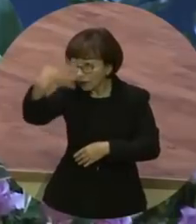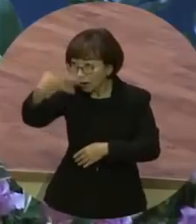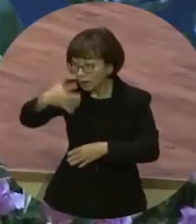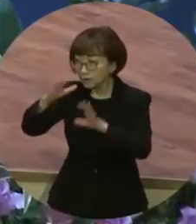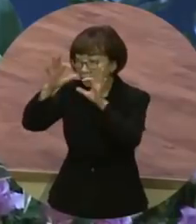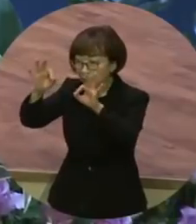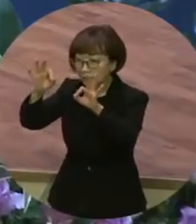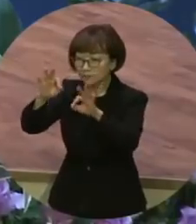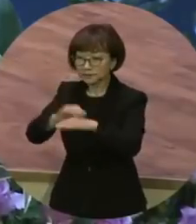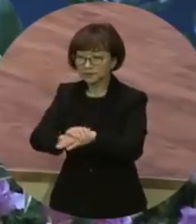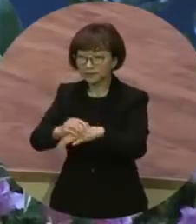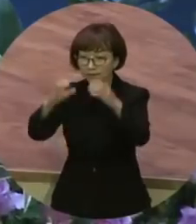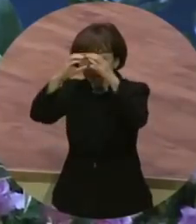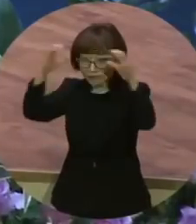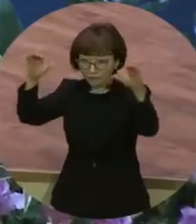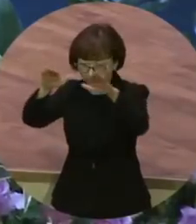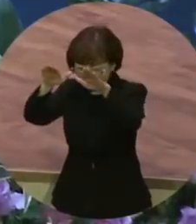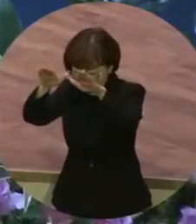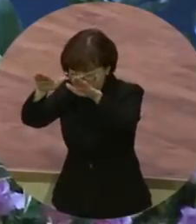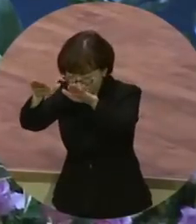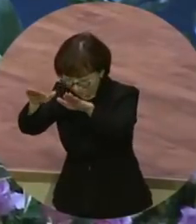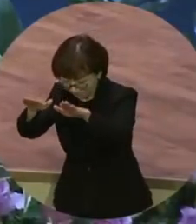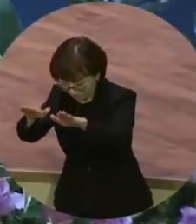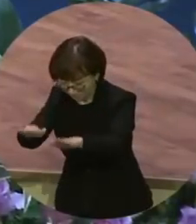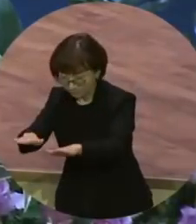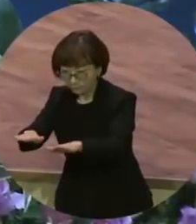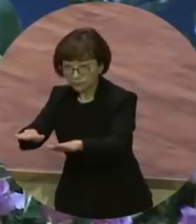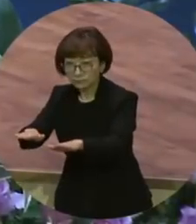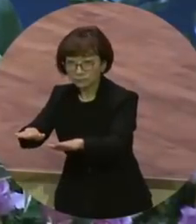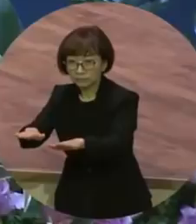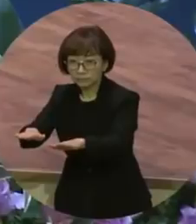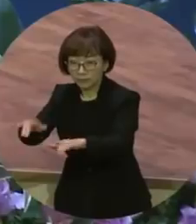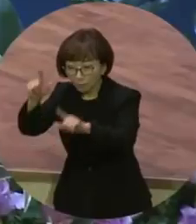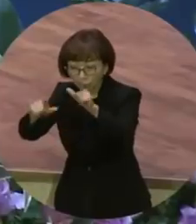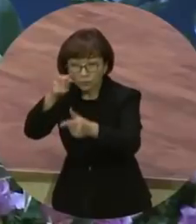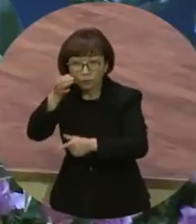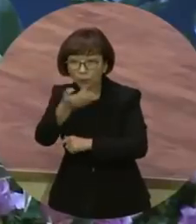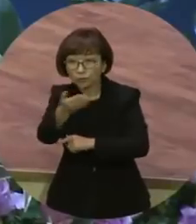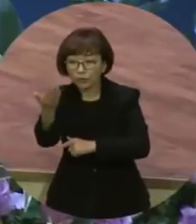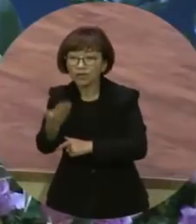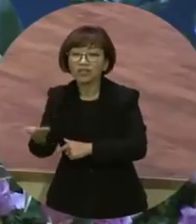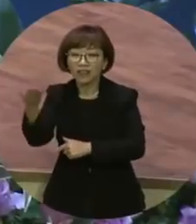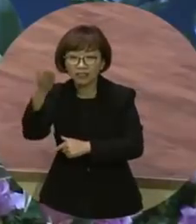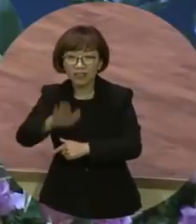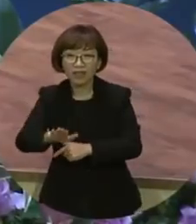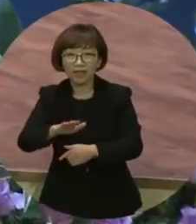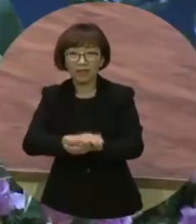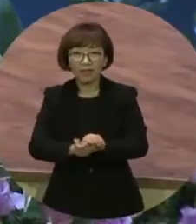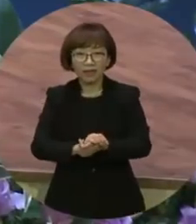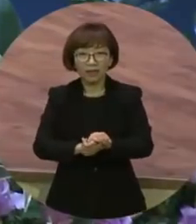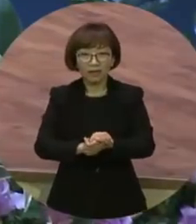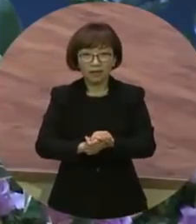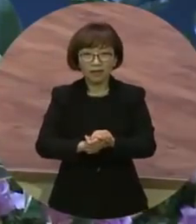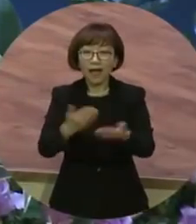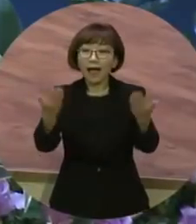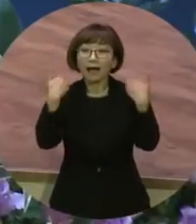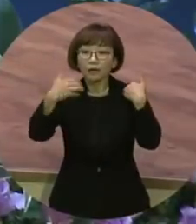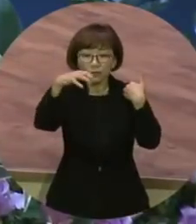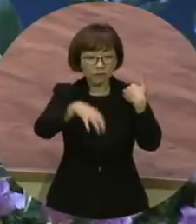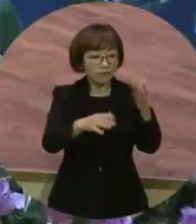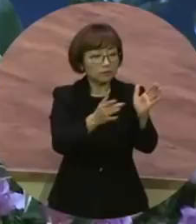그 알라를 섬기는 것도 나오는데, 절대 예배하는 거, 예수의 옛자 꺼내는 건 금지되어 있습니다.